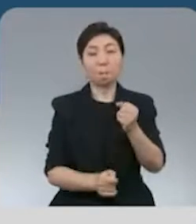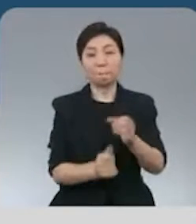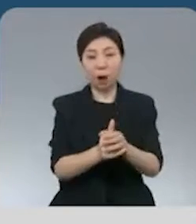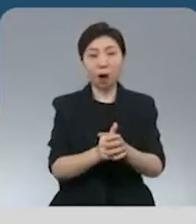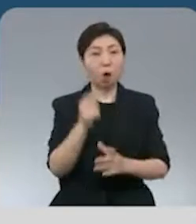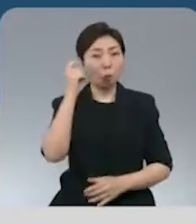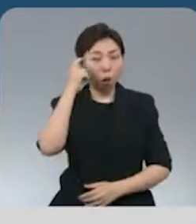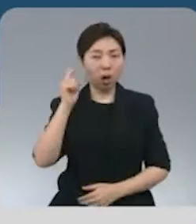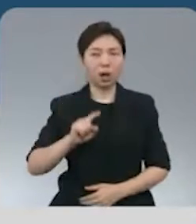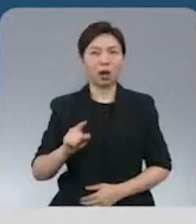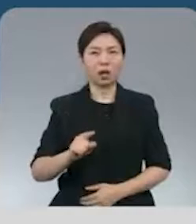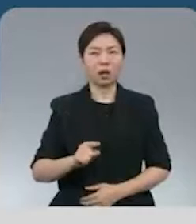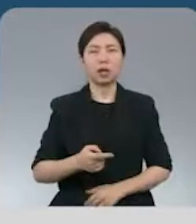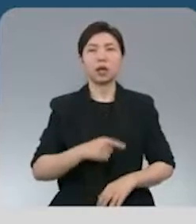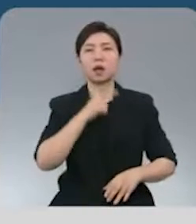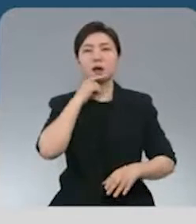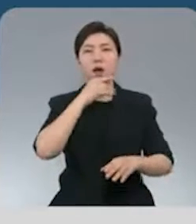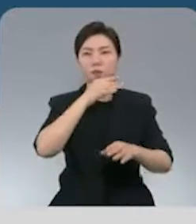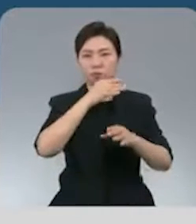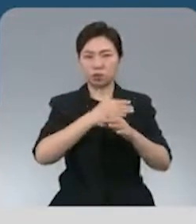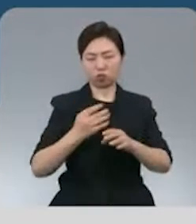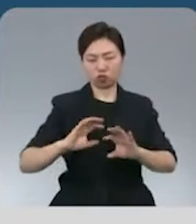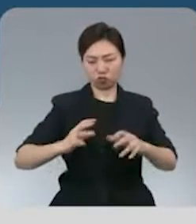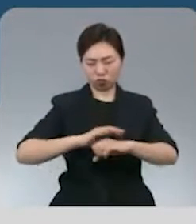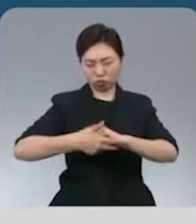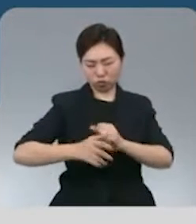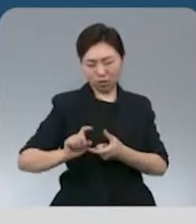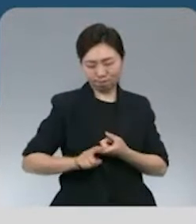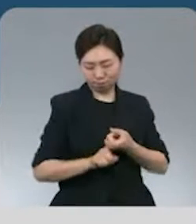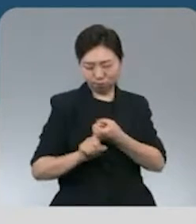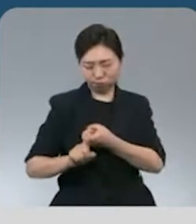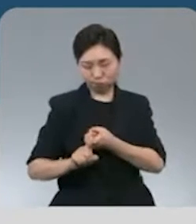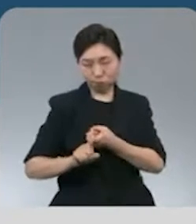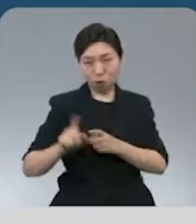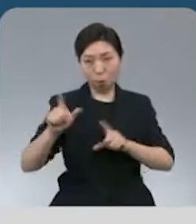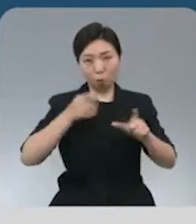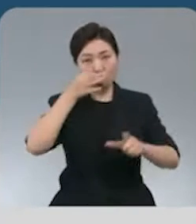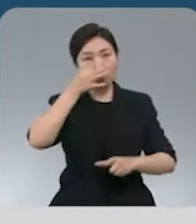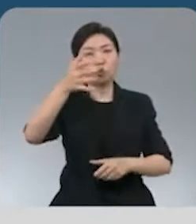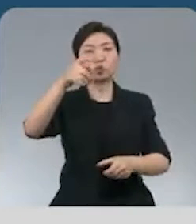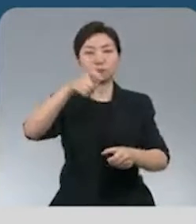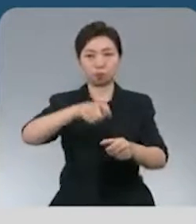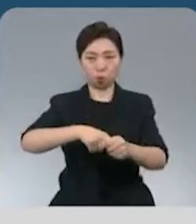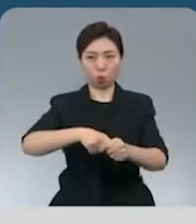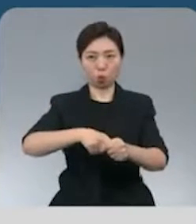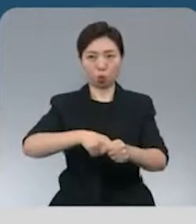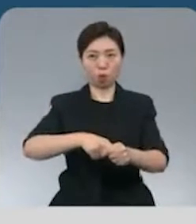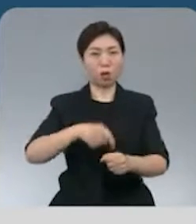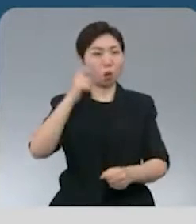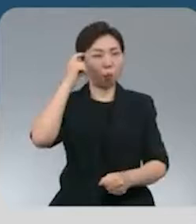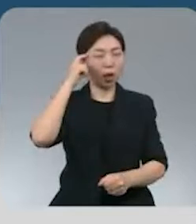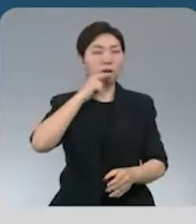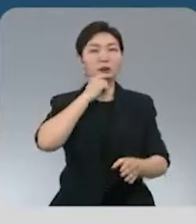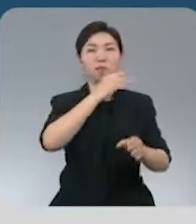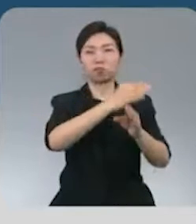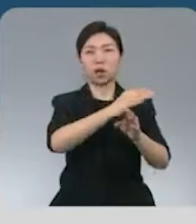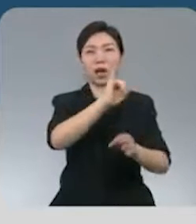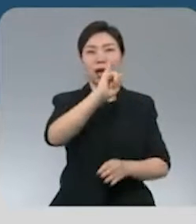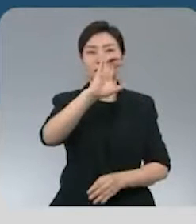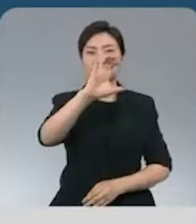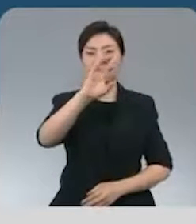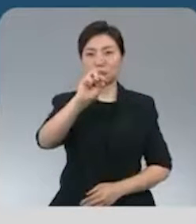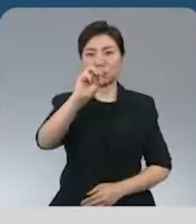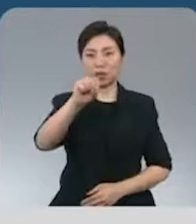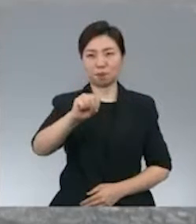außergewöhnliches das die usa nie ein video von der übung mitsamt pressematerial veröffentlichte die demonstration sei im